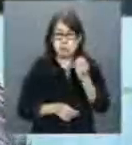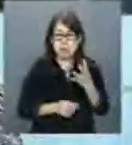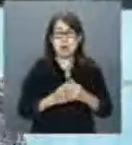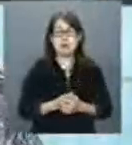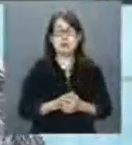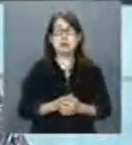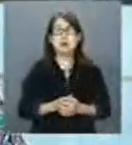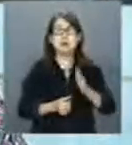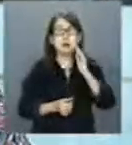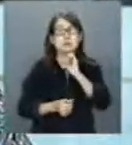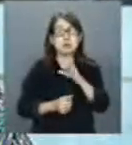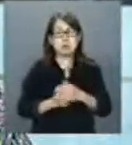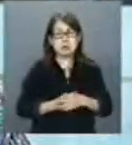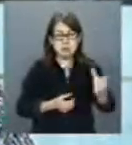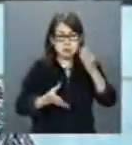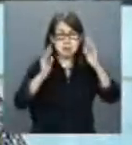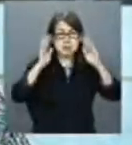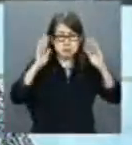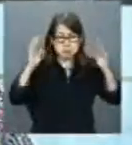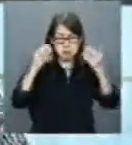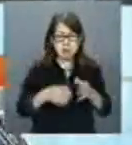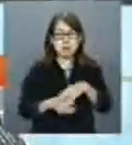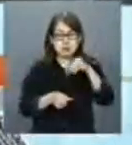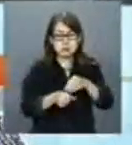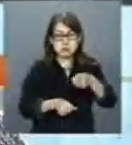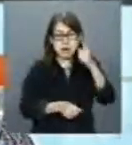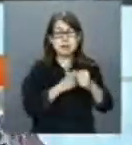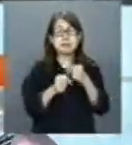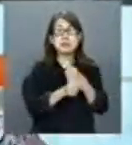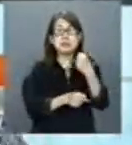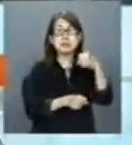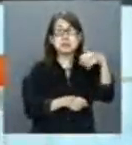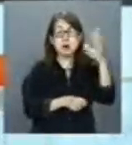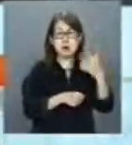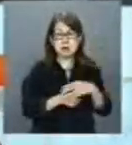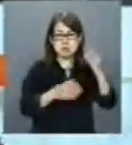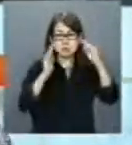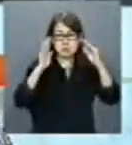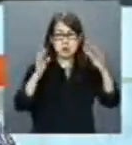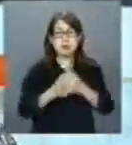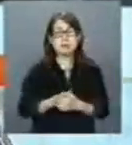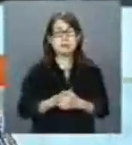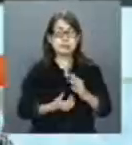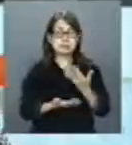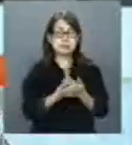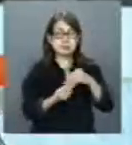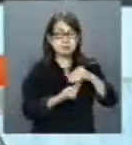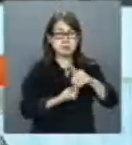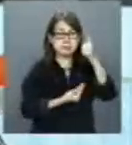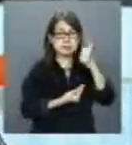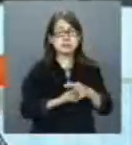ทะเลมามากมายตั้งหลายสิบปีเราหากินกับทะเลมาเอามามีบ้านมีทรัพย์สินที่เรามีอยู่เนี่ยเราก็ได้จาก